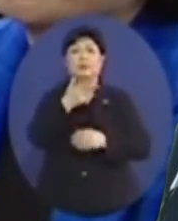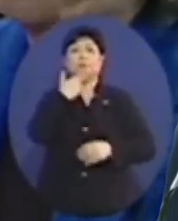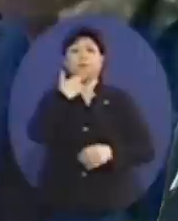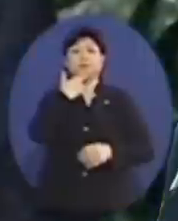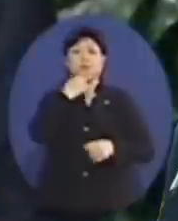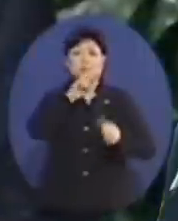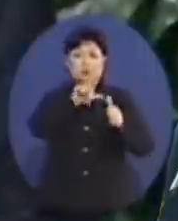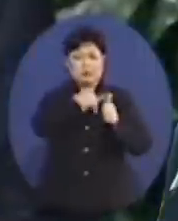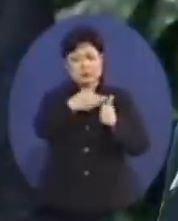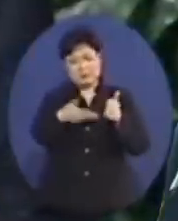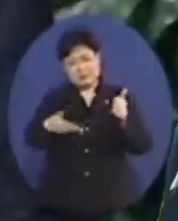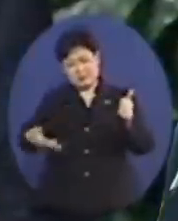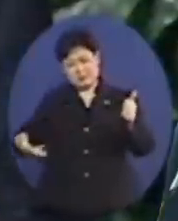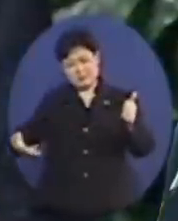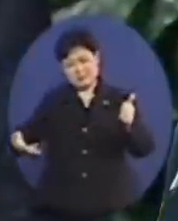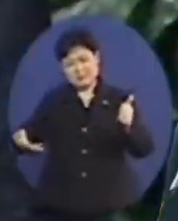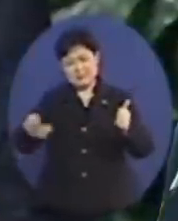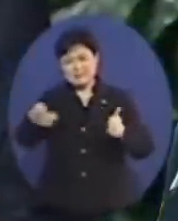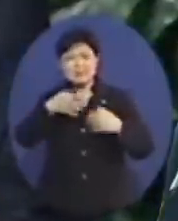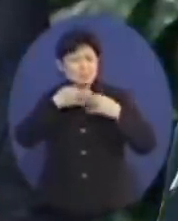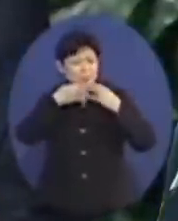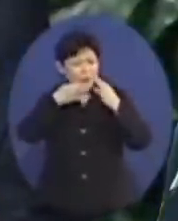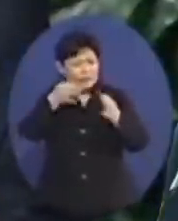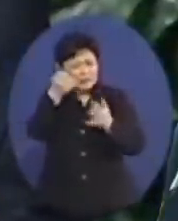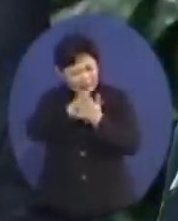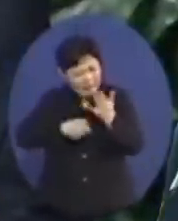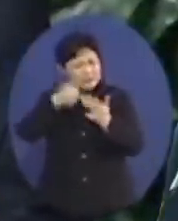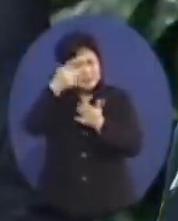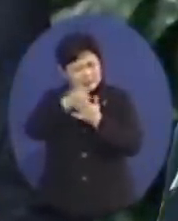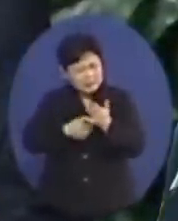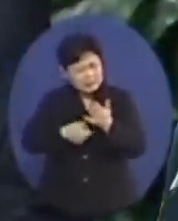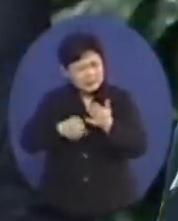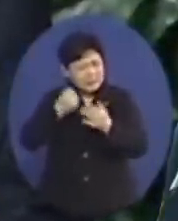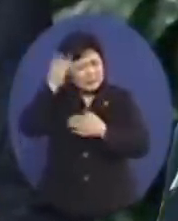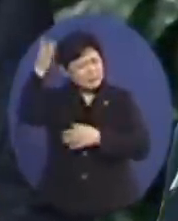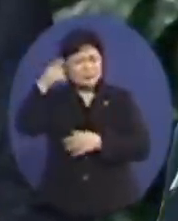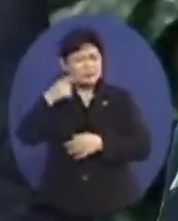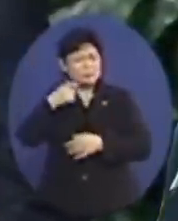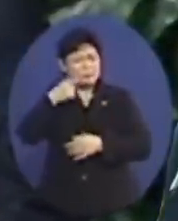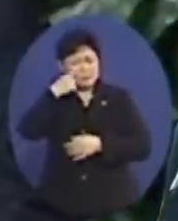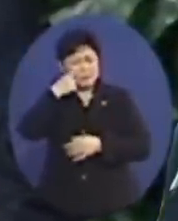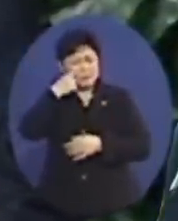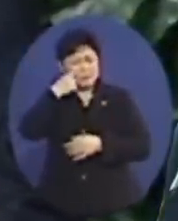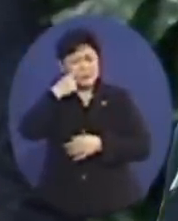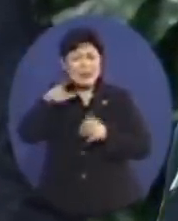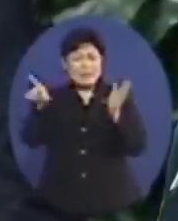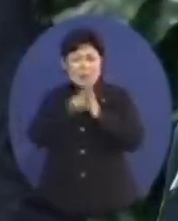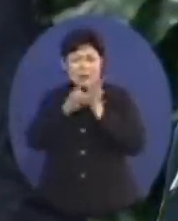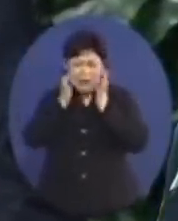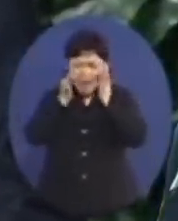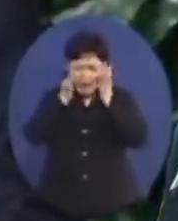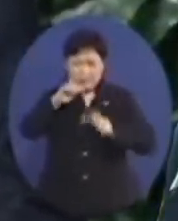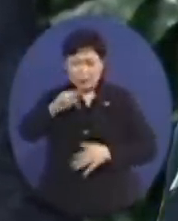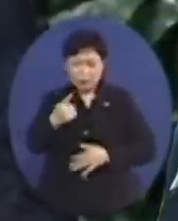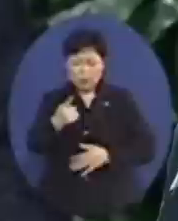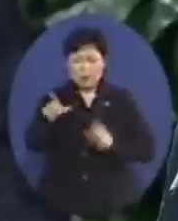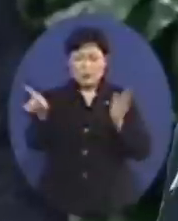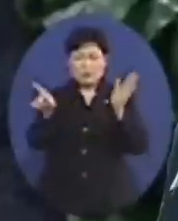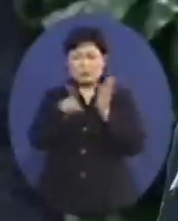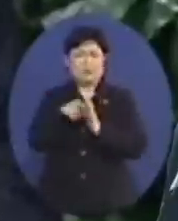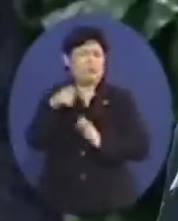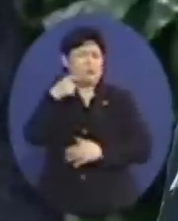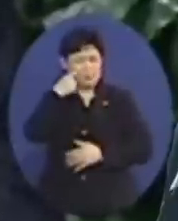세월이 오래되었지만 아직도 그 탄식이 잊어지지 않습니다. 그렇게 믿으려고 애를 써도 안